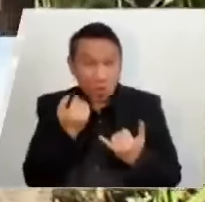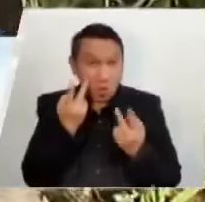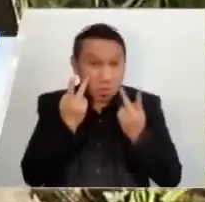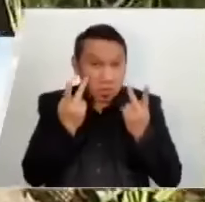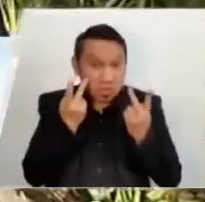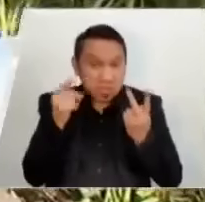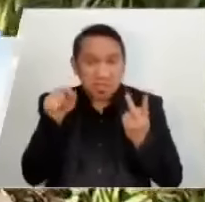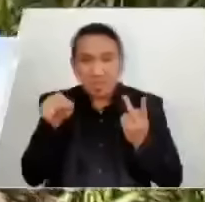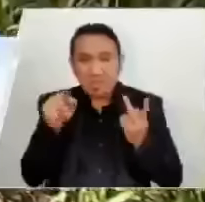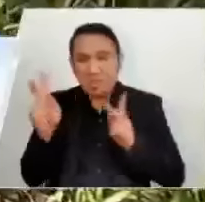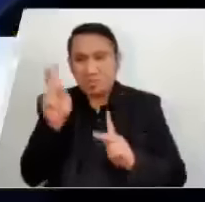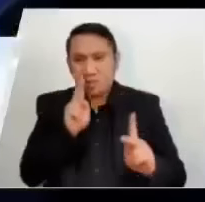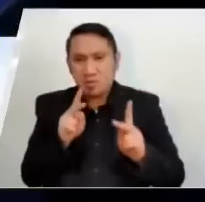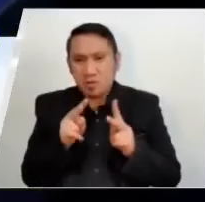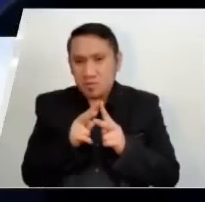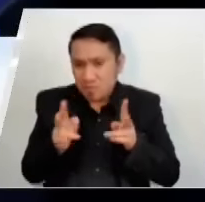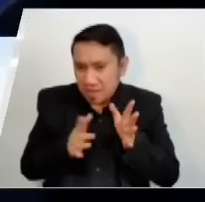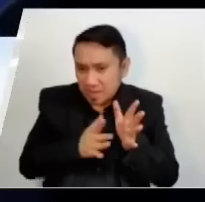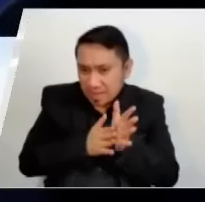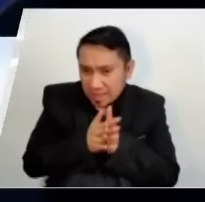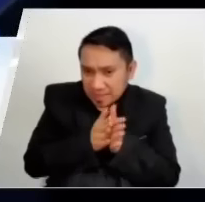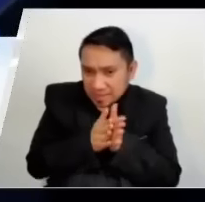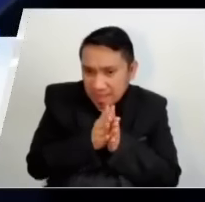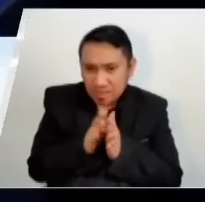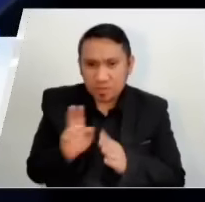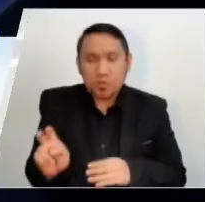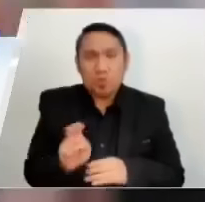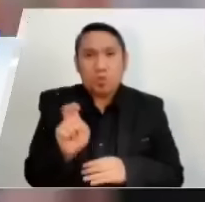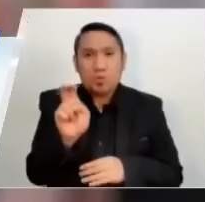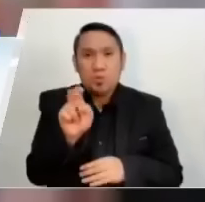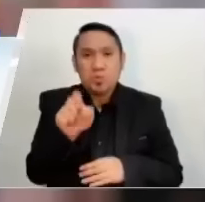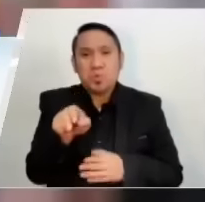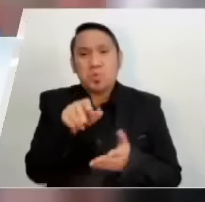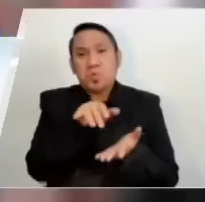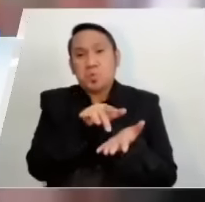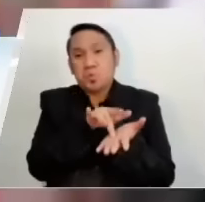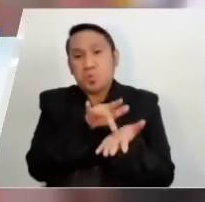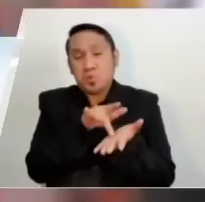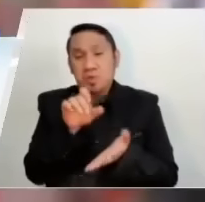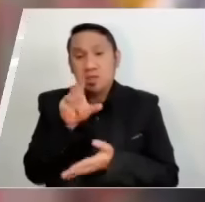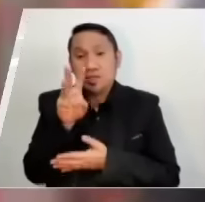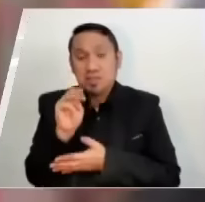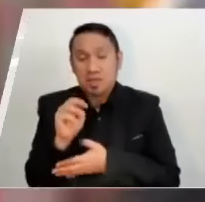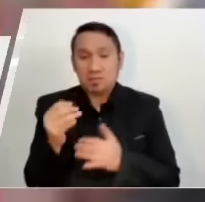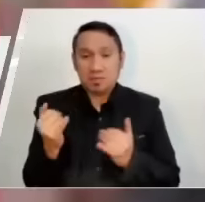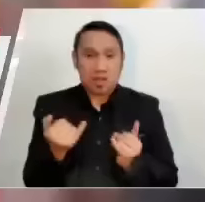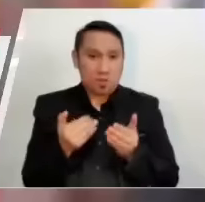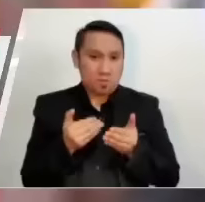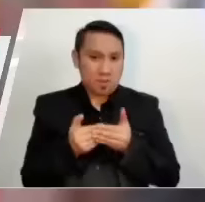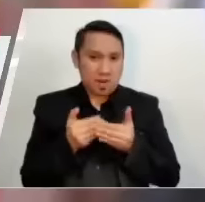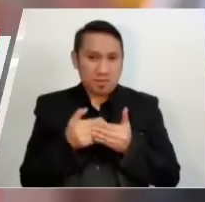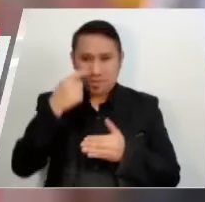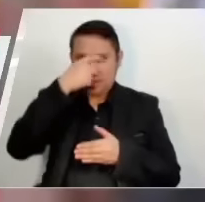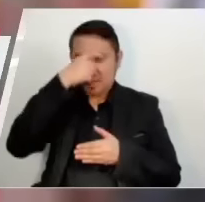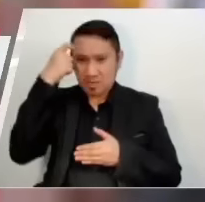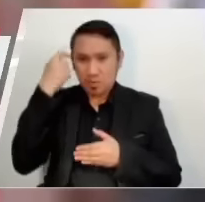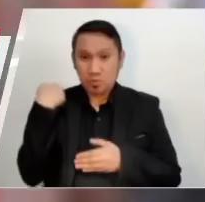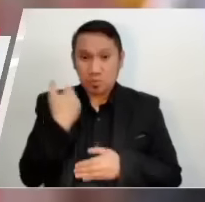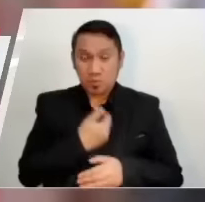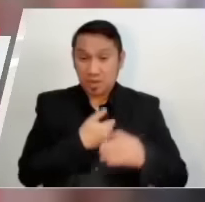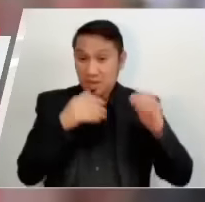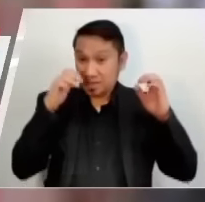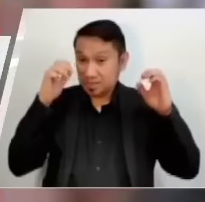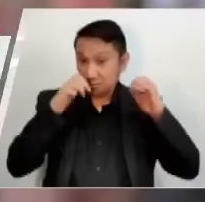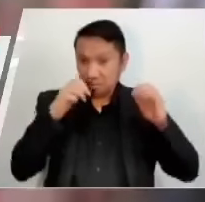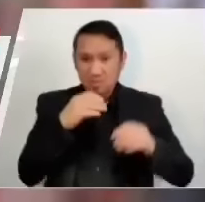mga kababayan natin mag-travel. Ito yung sinamantala ng mga scammers. Ngayong malapit na ang panahon ng tag-init, inaasahan ng PNP na